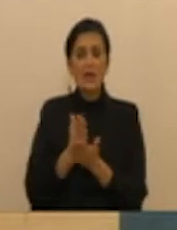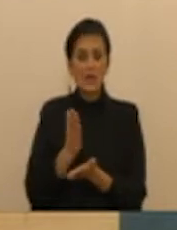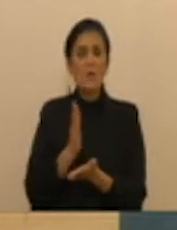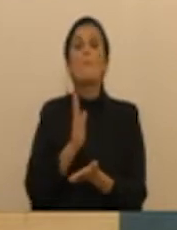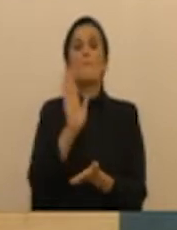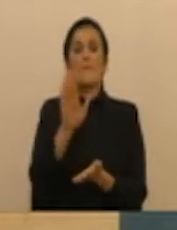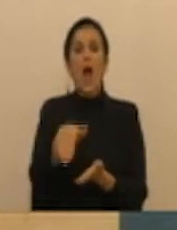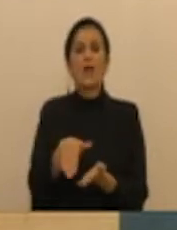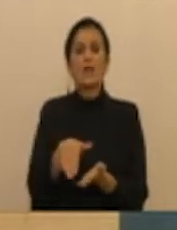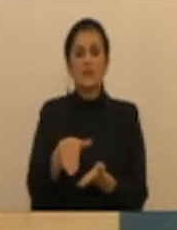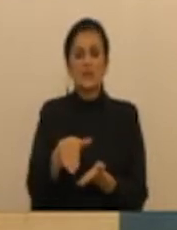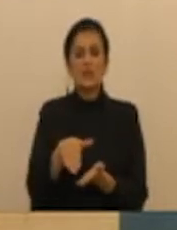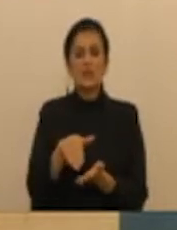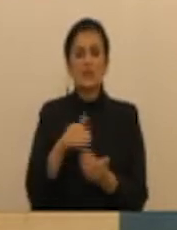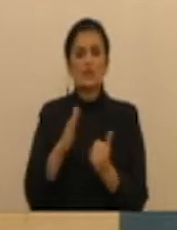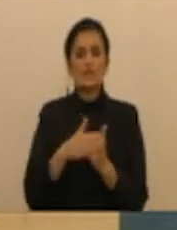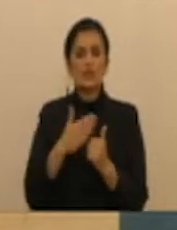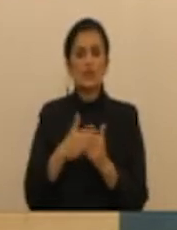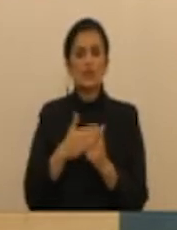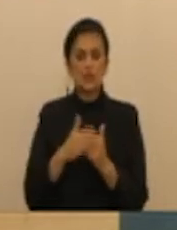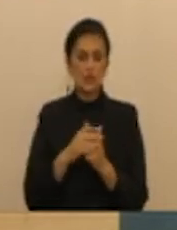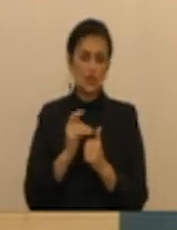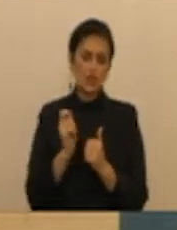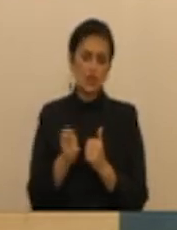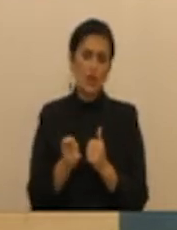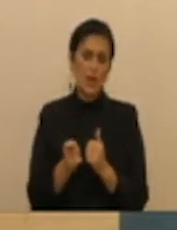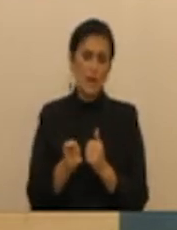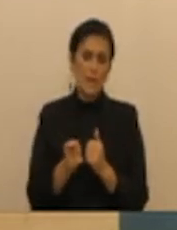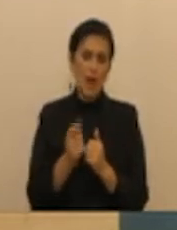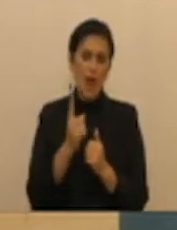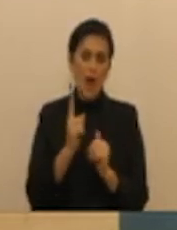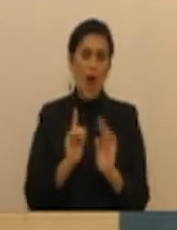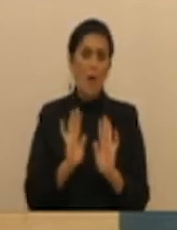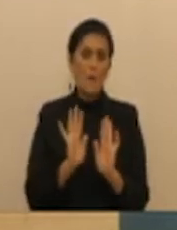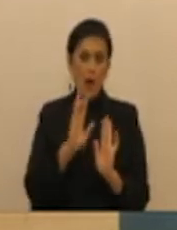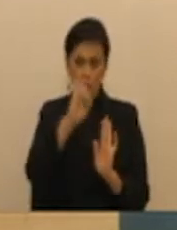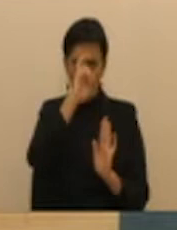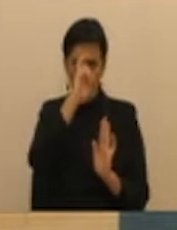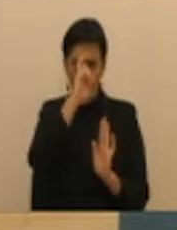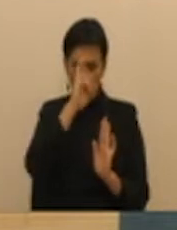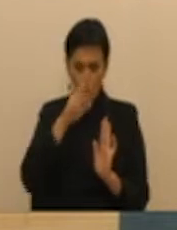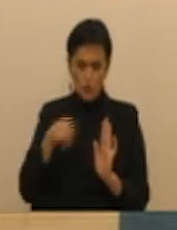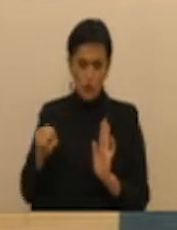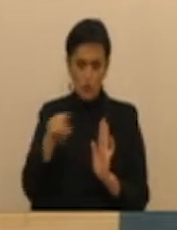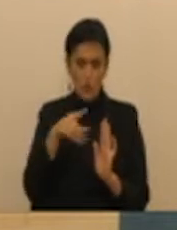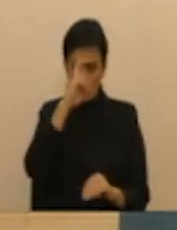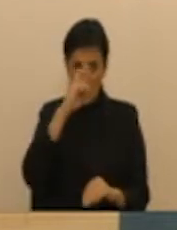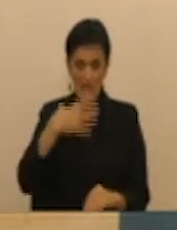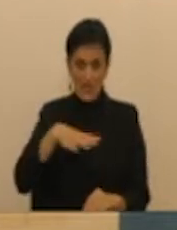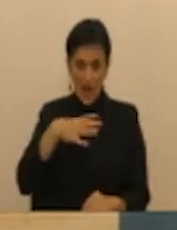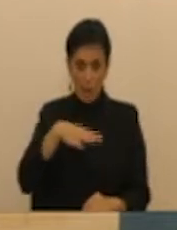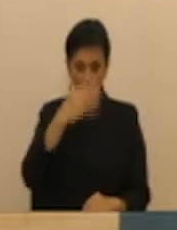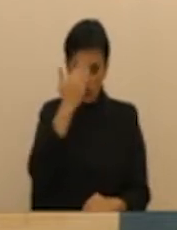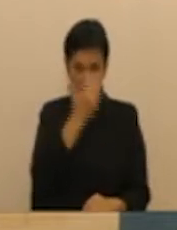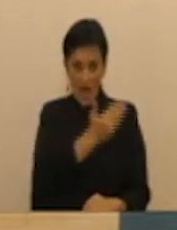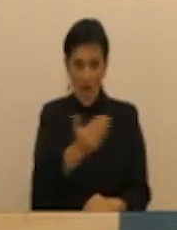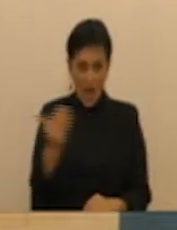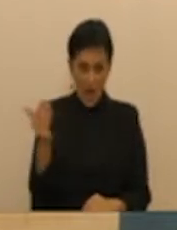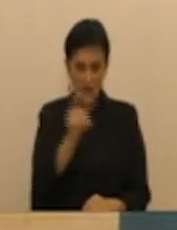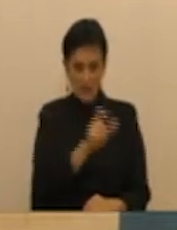მაინც იჯება არამარტო ხელისუფლება, ქართული სახელმწიფო და ქართველი